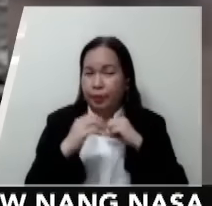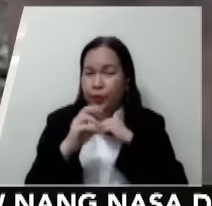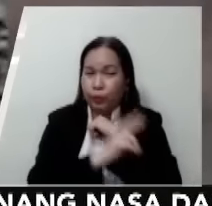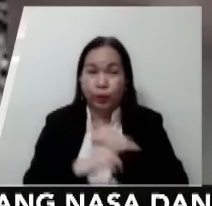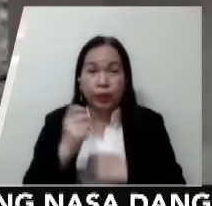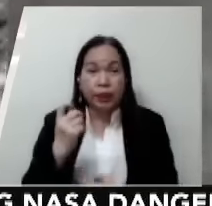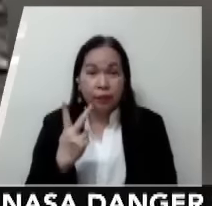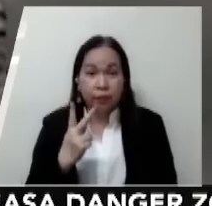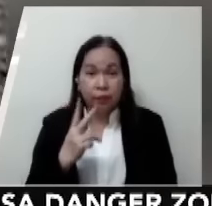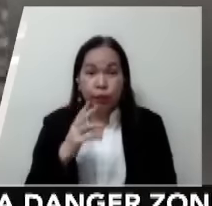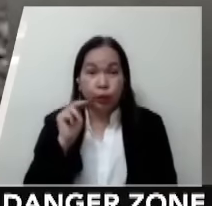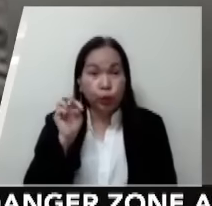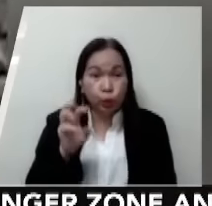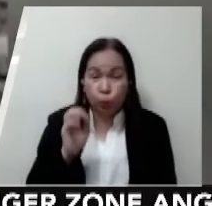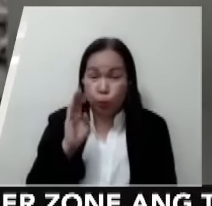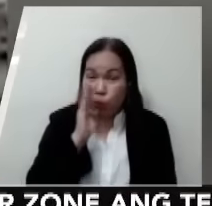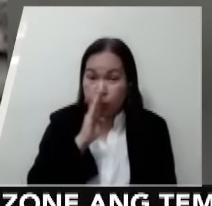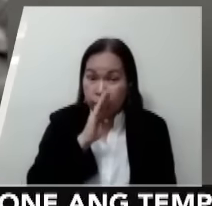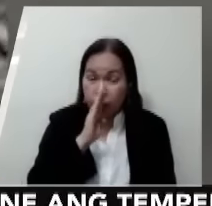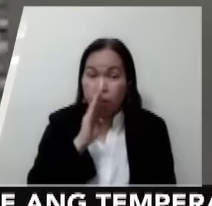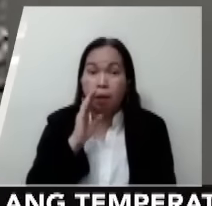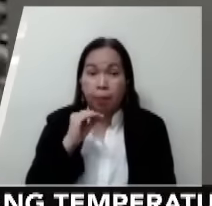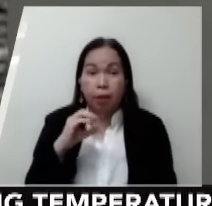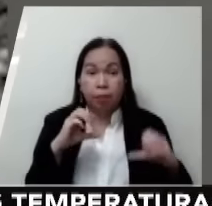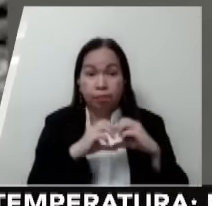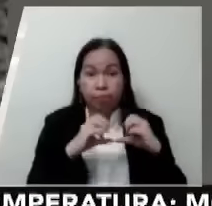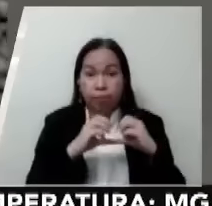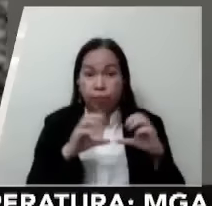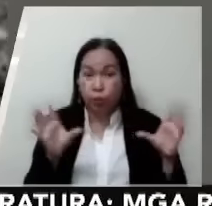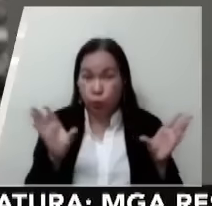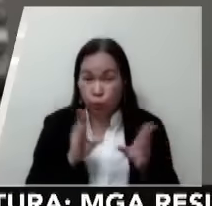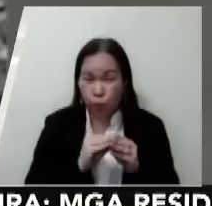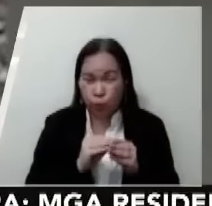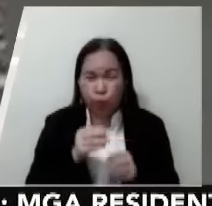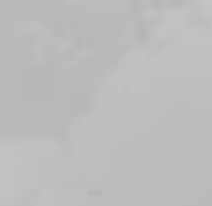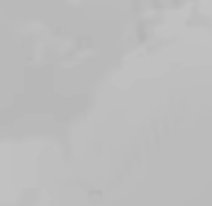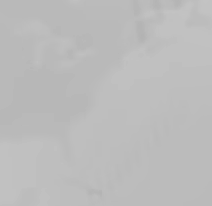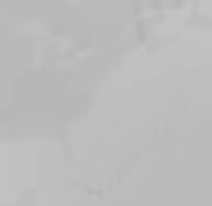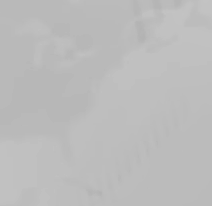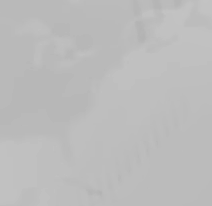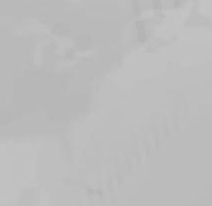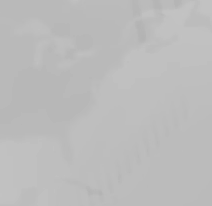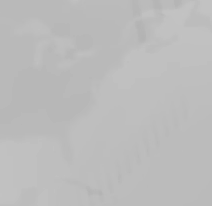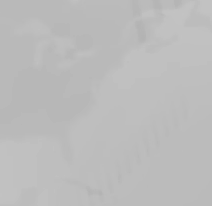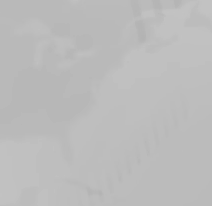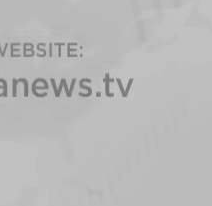Bicolandia at GMA Integrated News, Chris Novello, nakatutok, 24 oras.